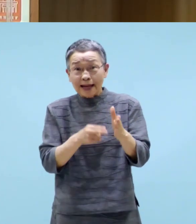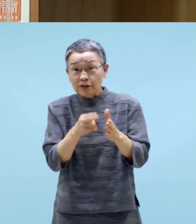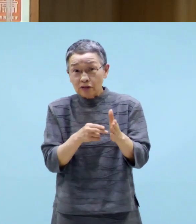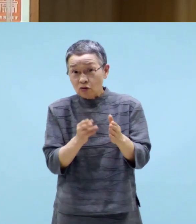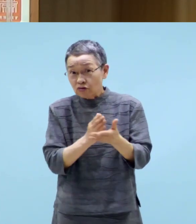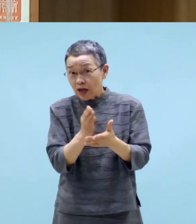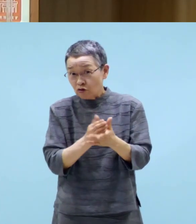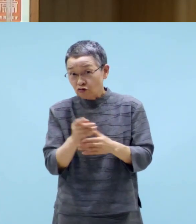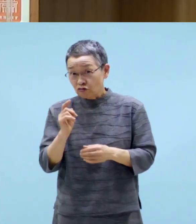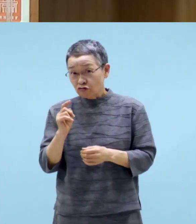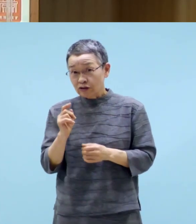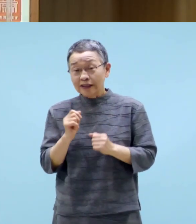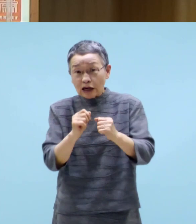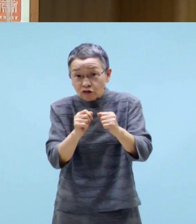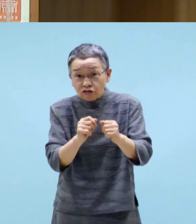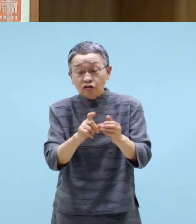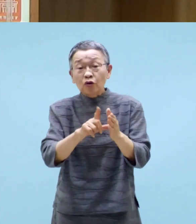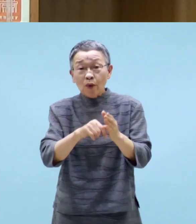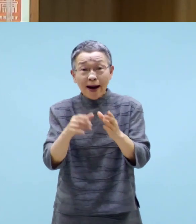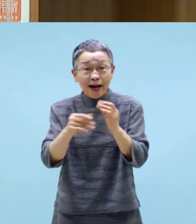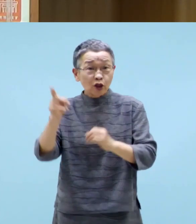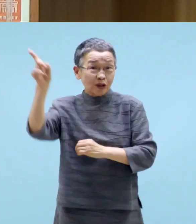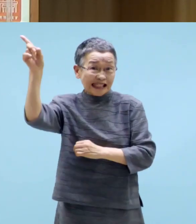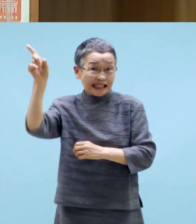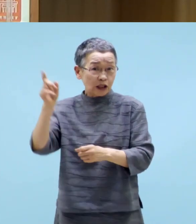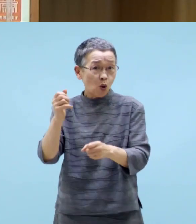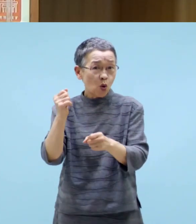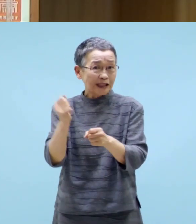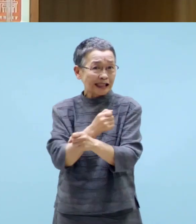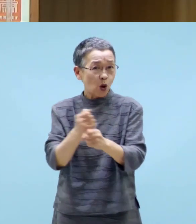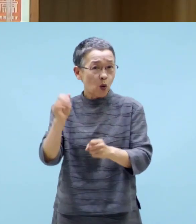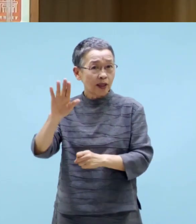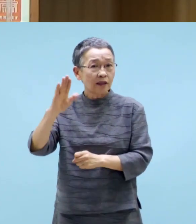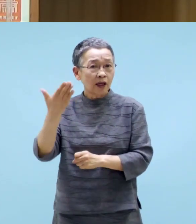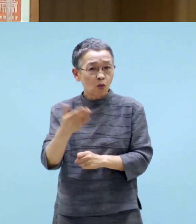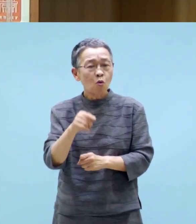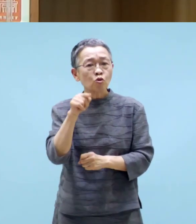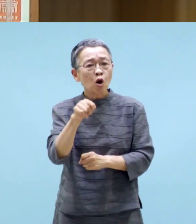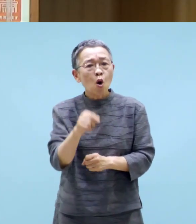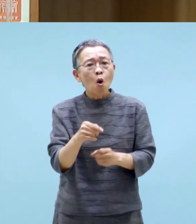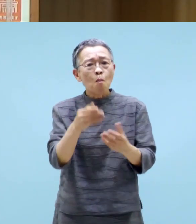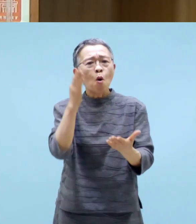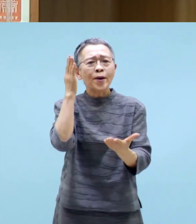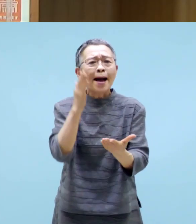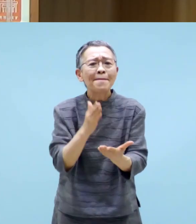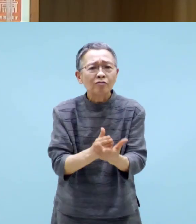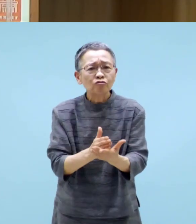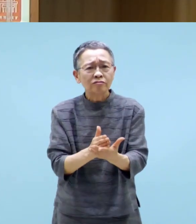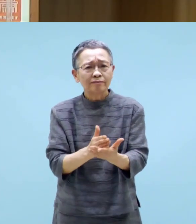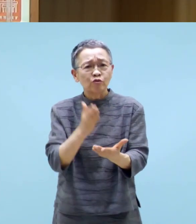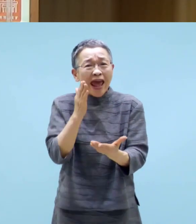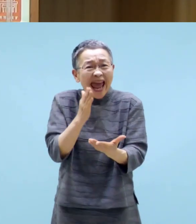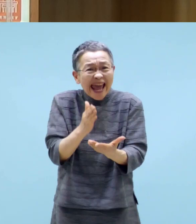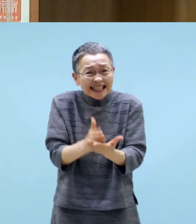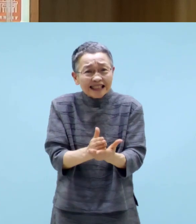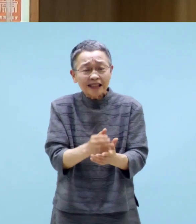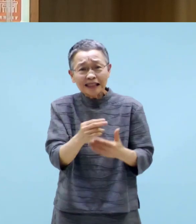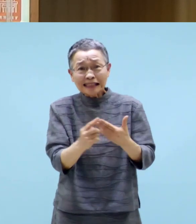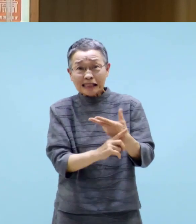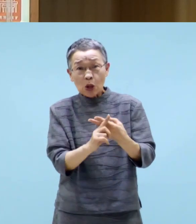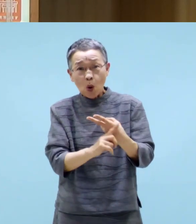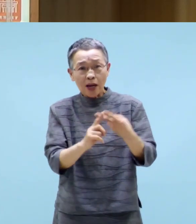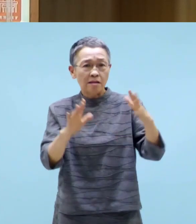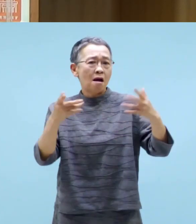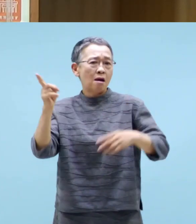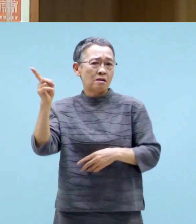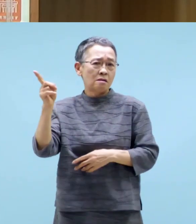業、これは国の事業でしたけれども、停止機能、ブレーキ機能がまあ、なかったというか、制度設